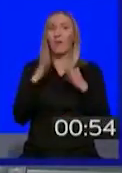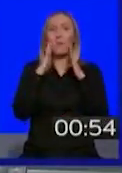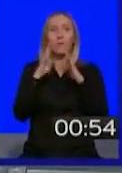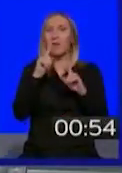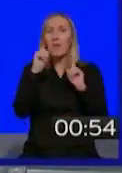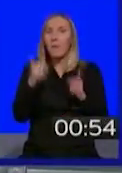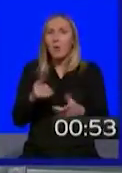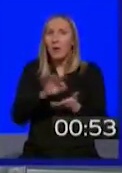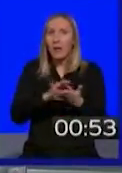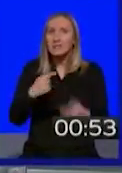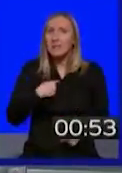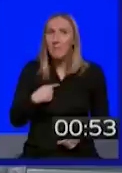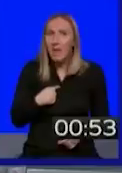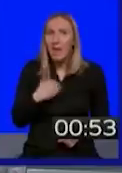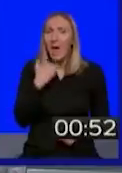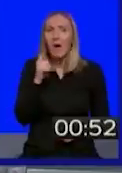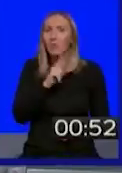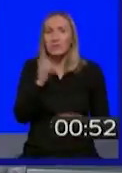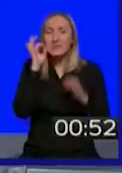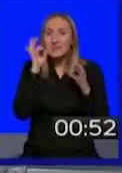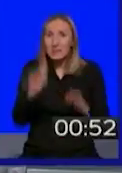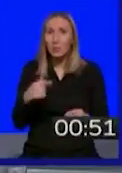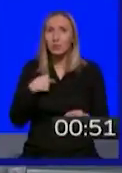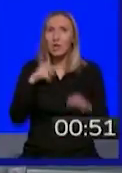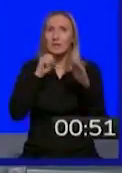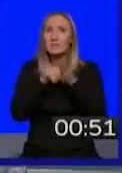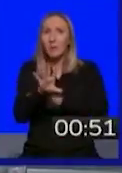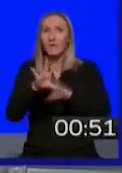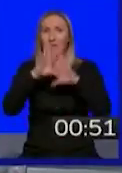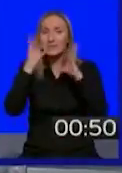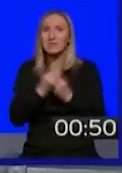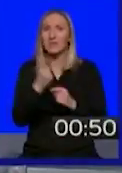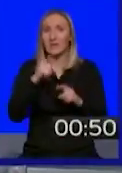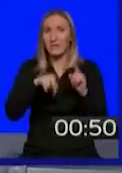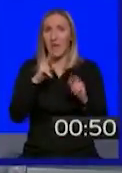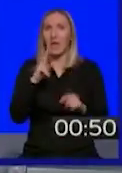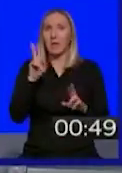morate da glasate za mene ako niste uvereni da ću sprovesti ove stvari o